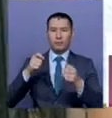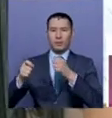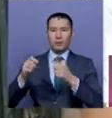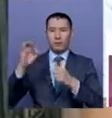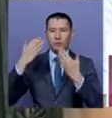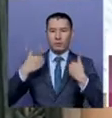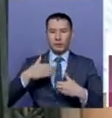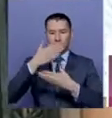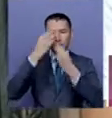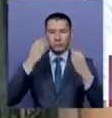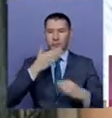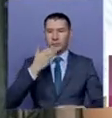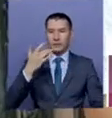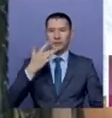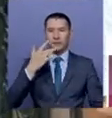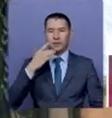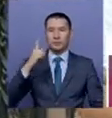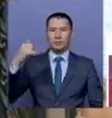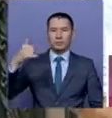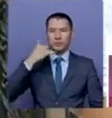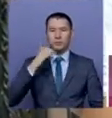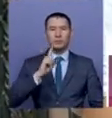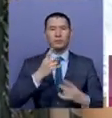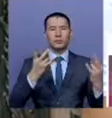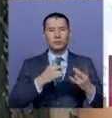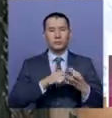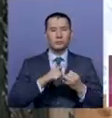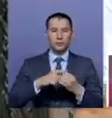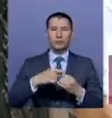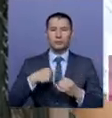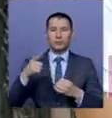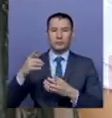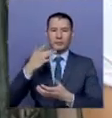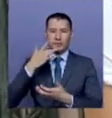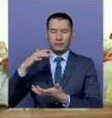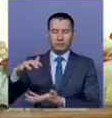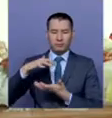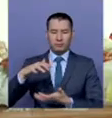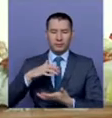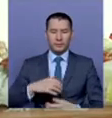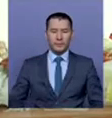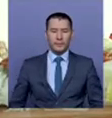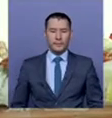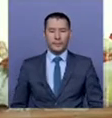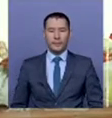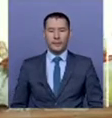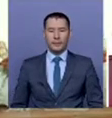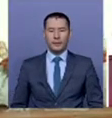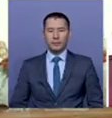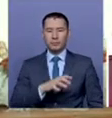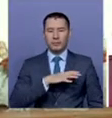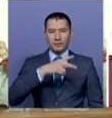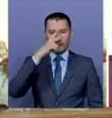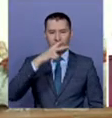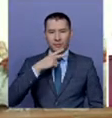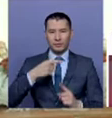емес. Әркез хабарласып, керегімізді сұрап отырады. Жомарт жандарға алғыстан басқа айтарым жоқ. Төтенше жағдай кезінде біздің